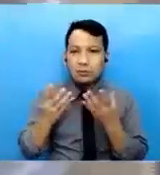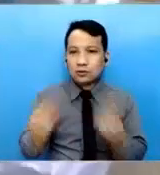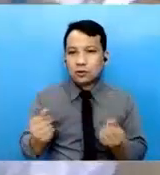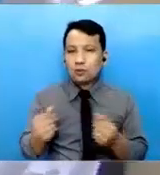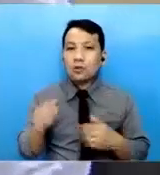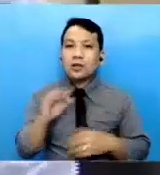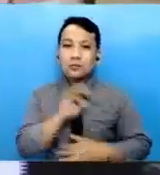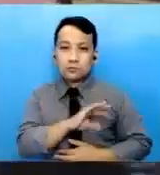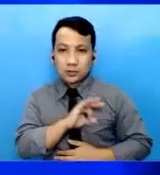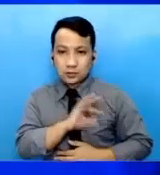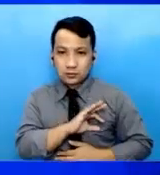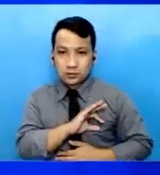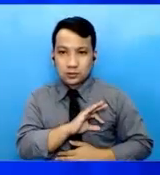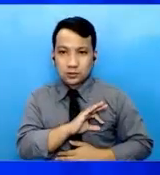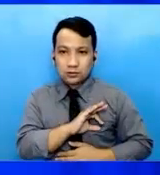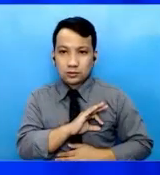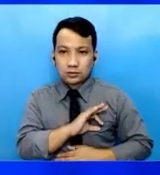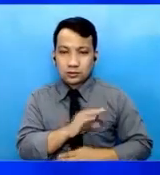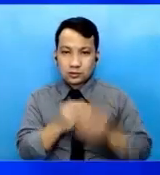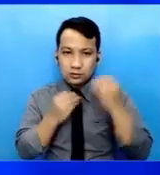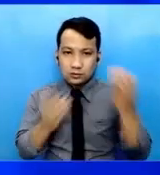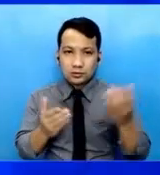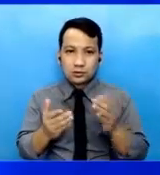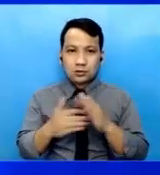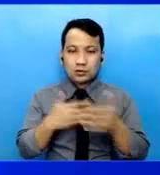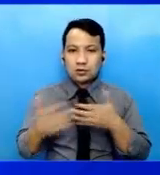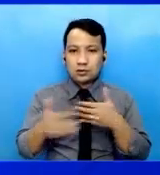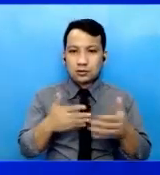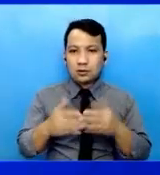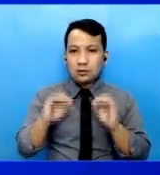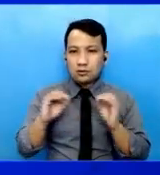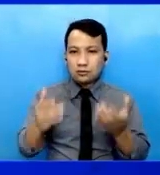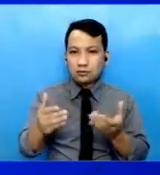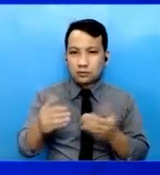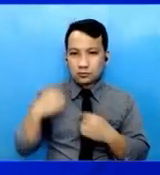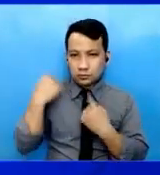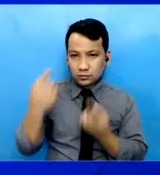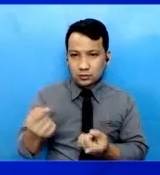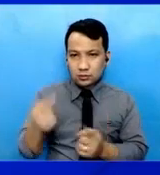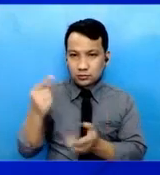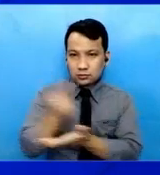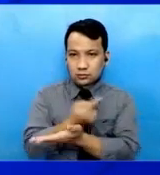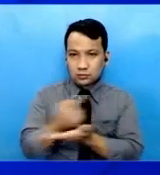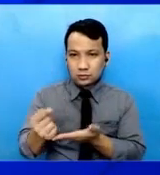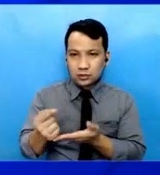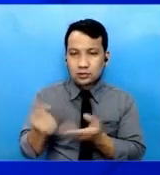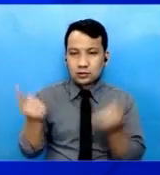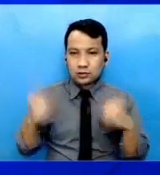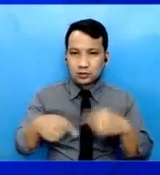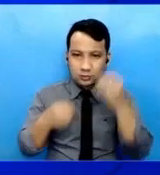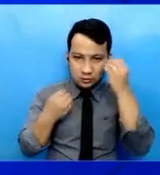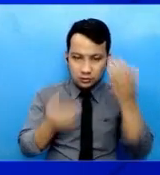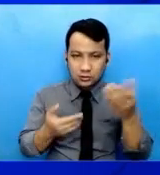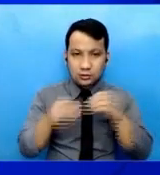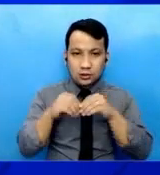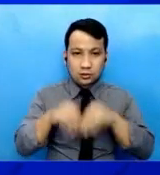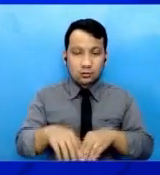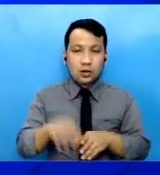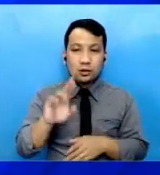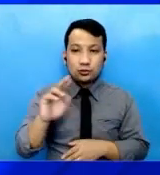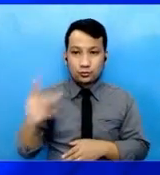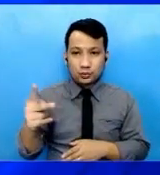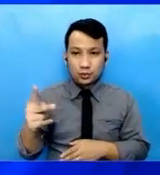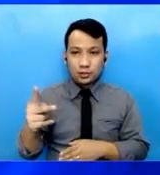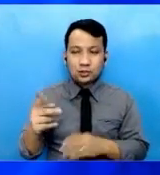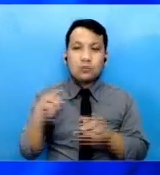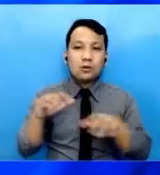benepisyo, nag-resign si JM noong nakaraang buwan. At sa susunod na linggo, palipad na siya ng United Kingdom para doon na